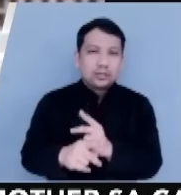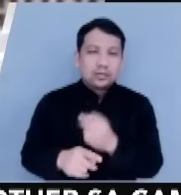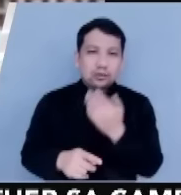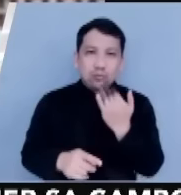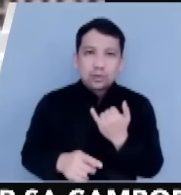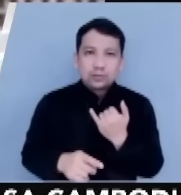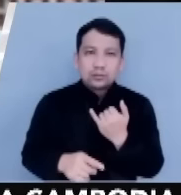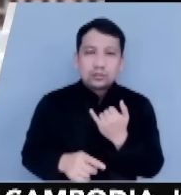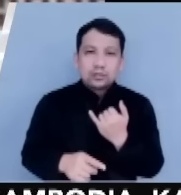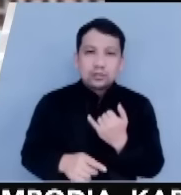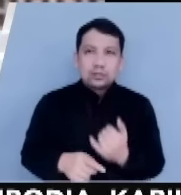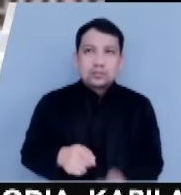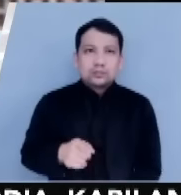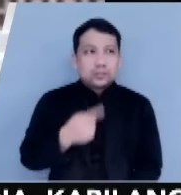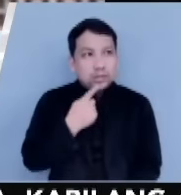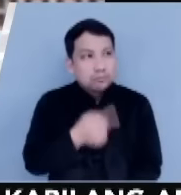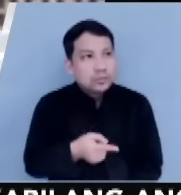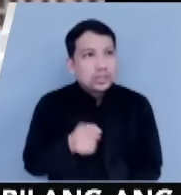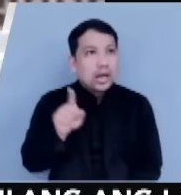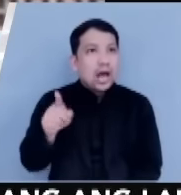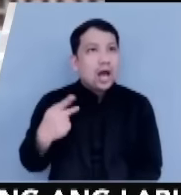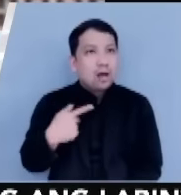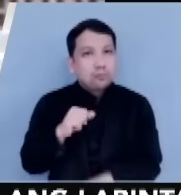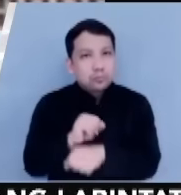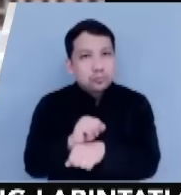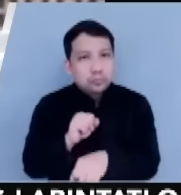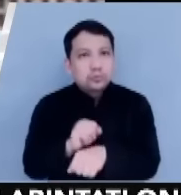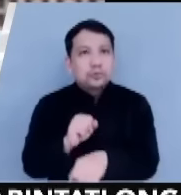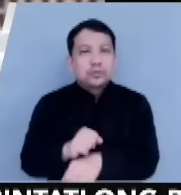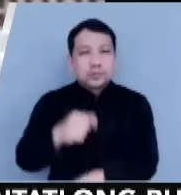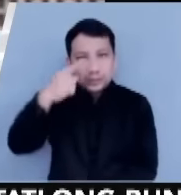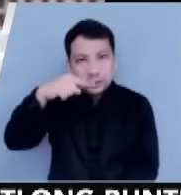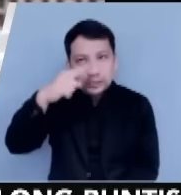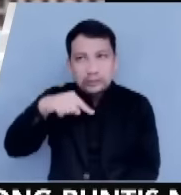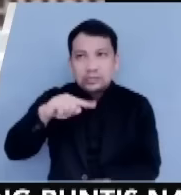may trabaho sa Thailand, sa Cambodia, computer work,